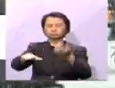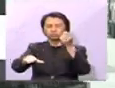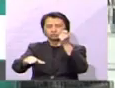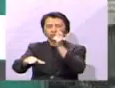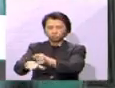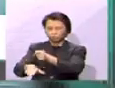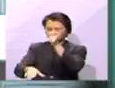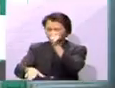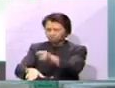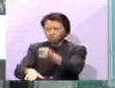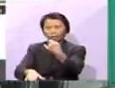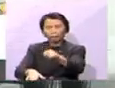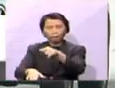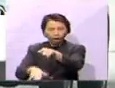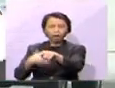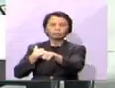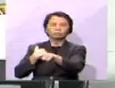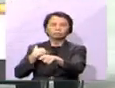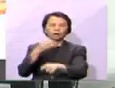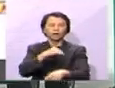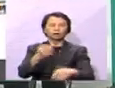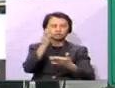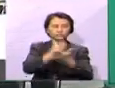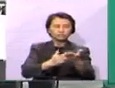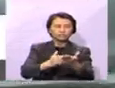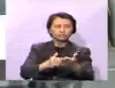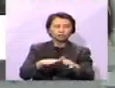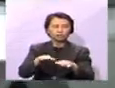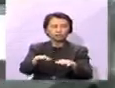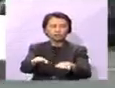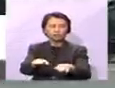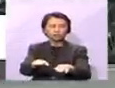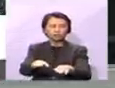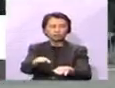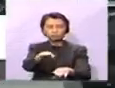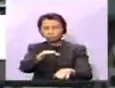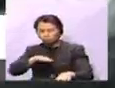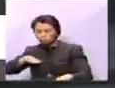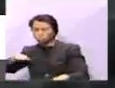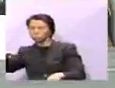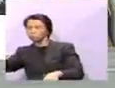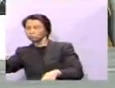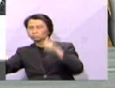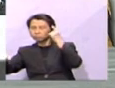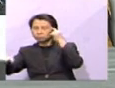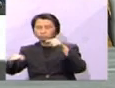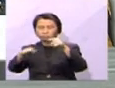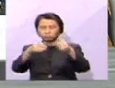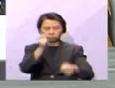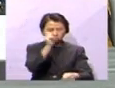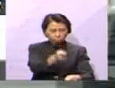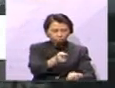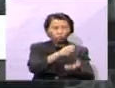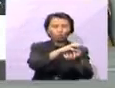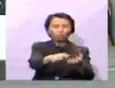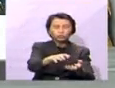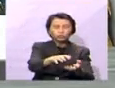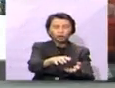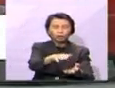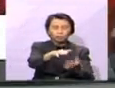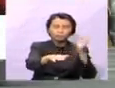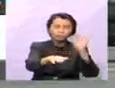KAD perabayar malah ada yang mengalih kenderaan ke tol yang lain kerana menyangka sistem tol berkenaan itu